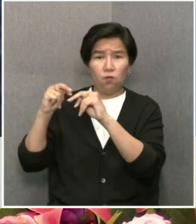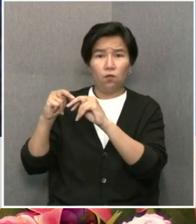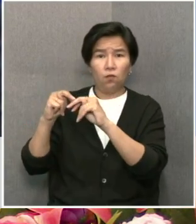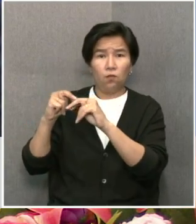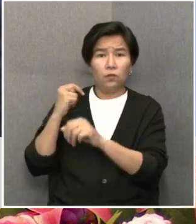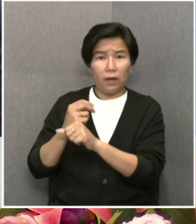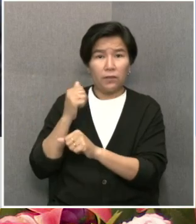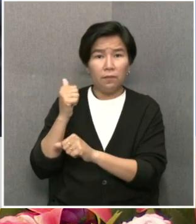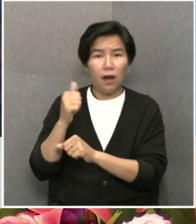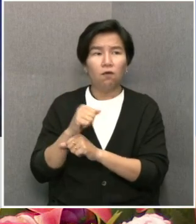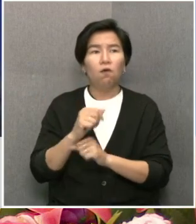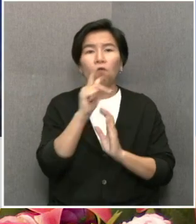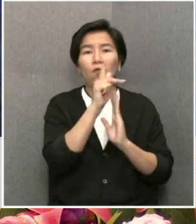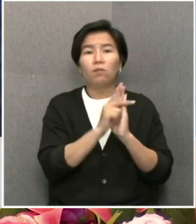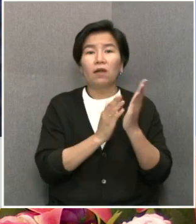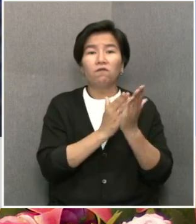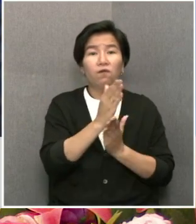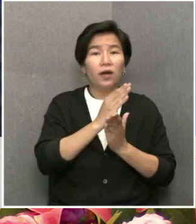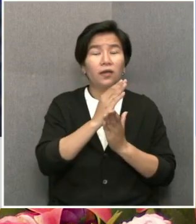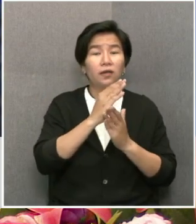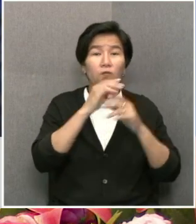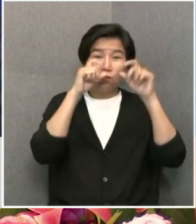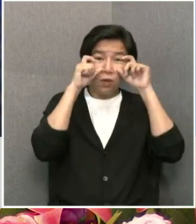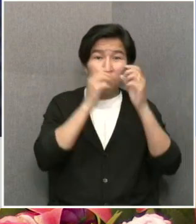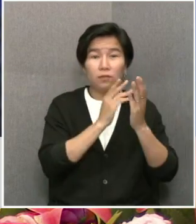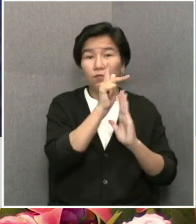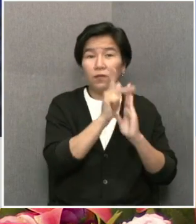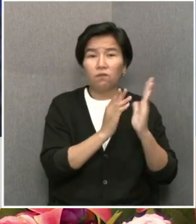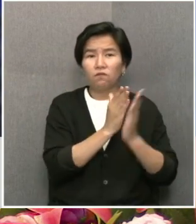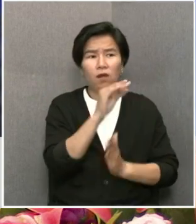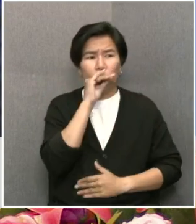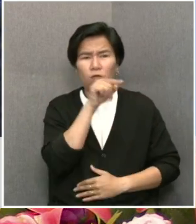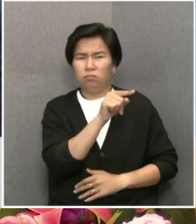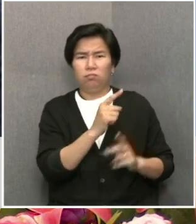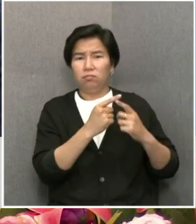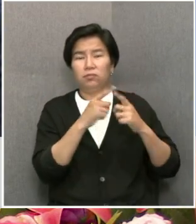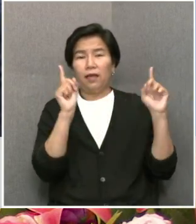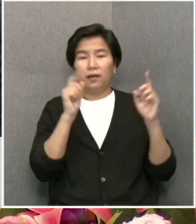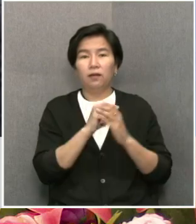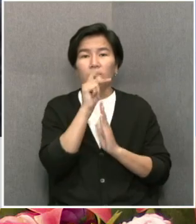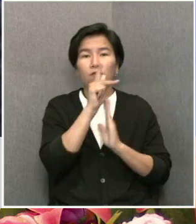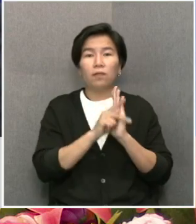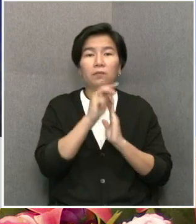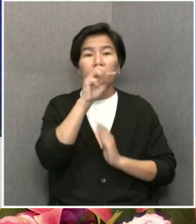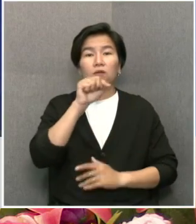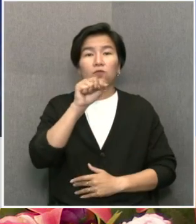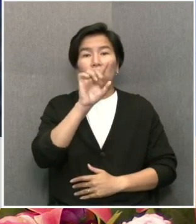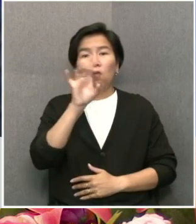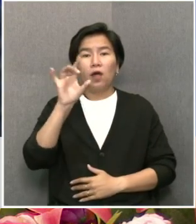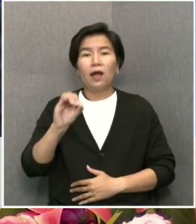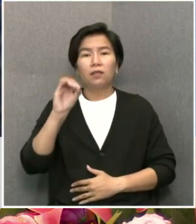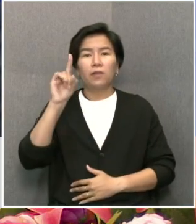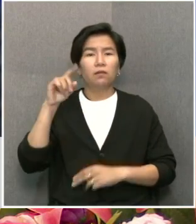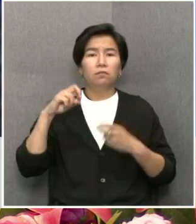ที่นายวิษณุพูดไม่ว่าอะไรจะเกิดขึ้นกับมาตรา 151ไม่ได้เป็นอุปสรรคในการเข้าสู่กระบวน